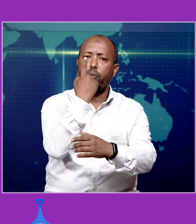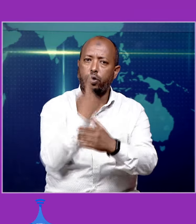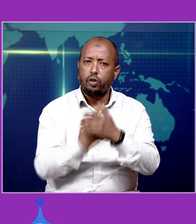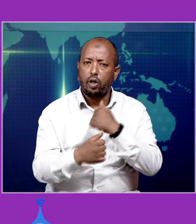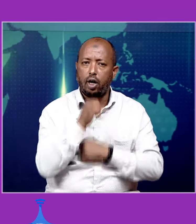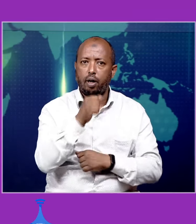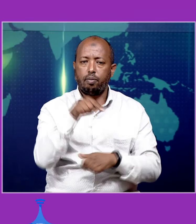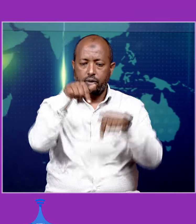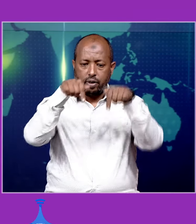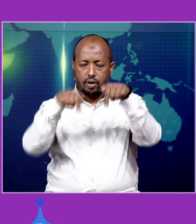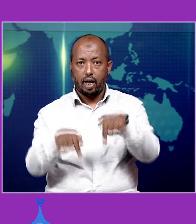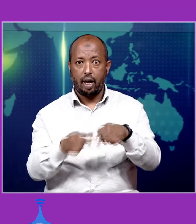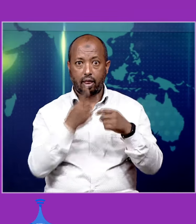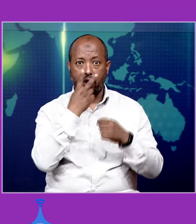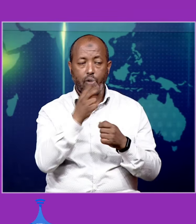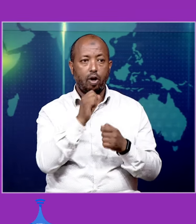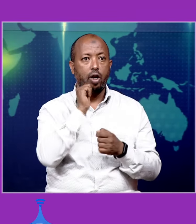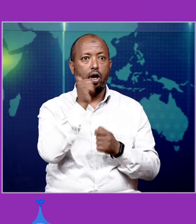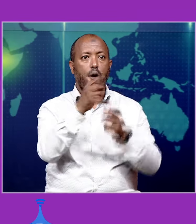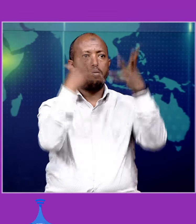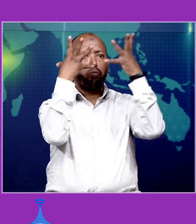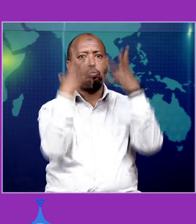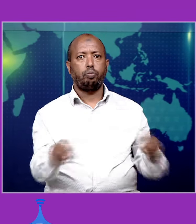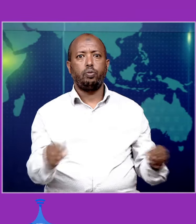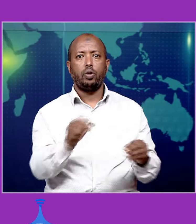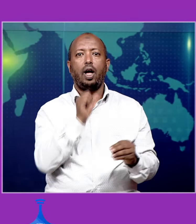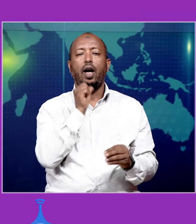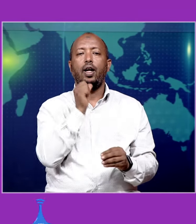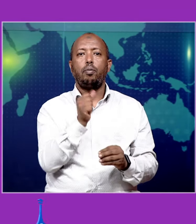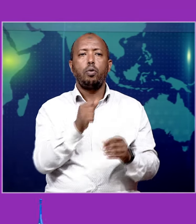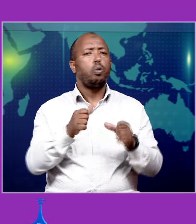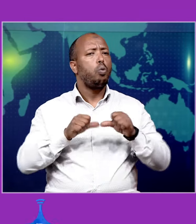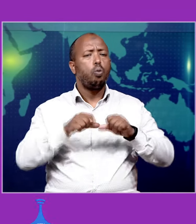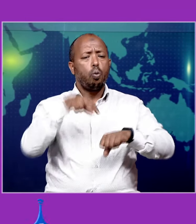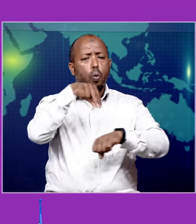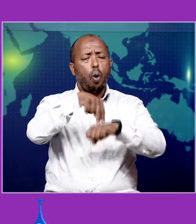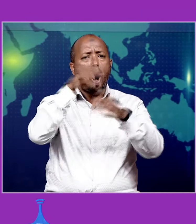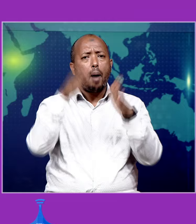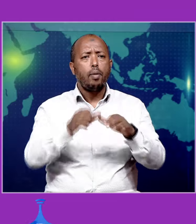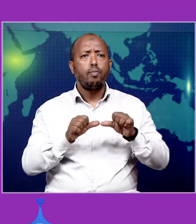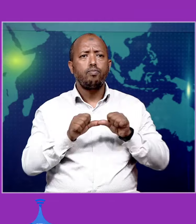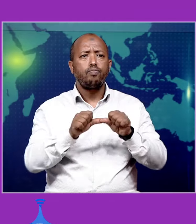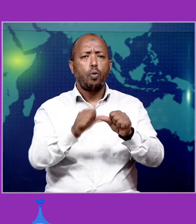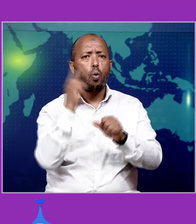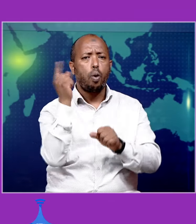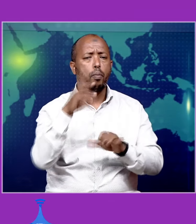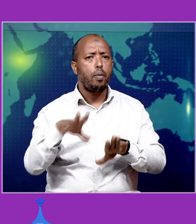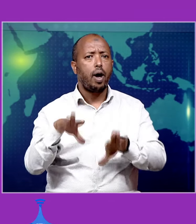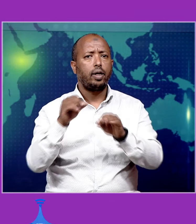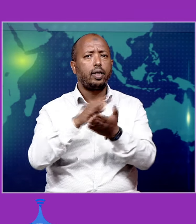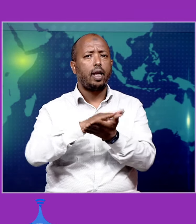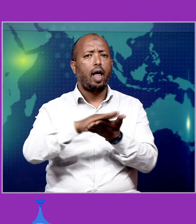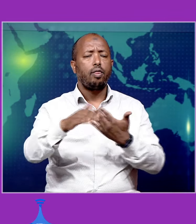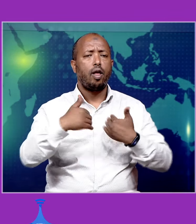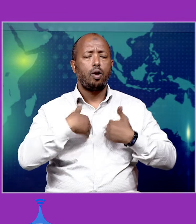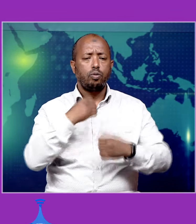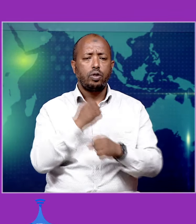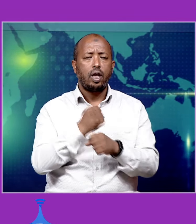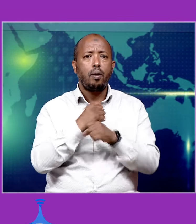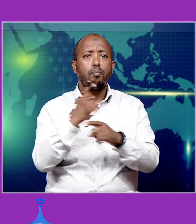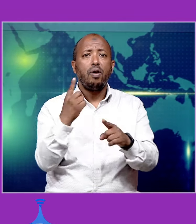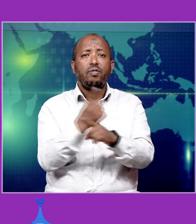ميهونو زاري تايتو نغل مميل سايهون كتاين نتيالو زلاك نتيالو ترات يالو سرا